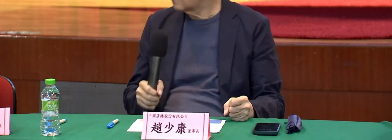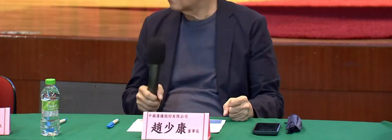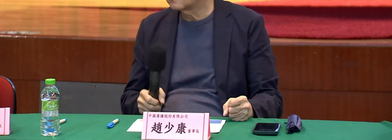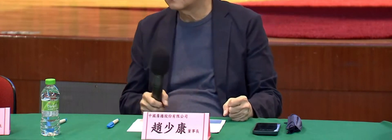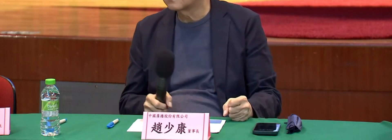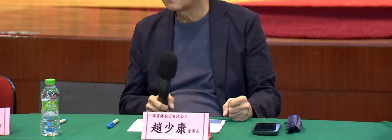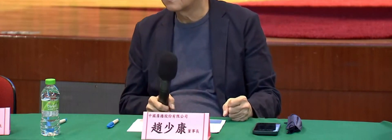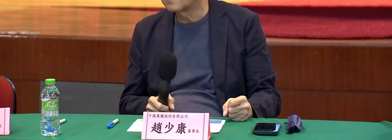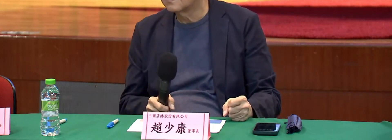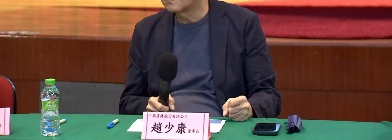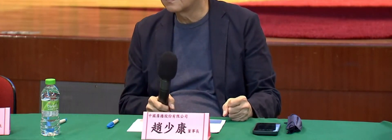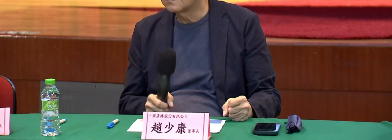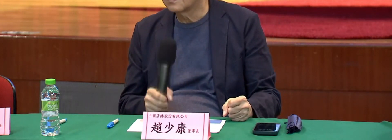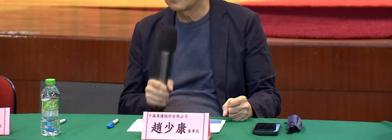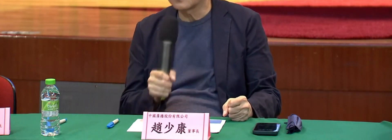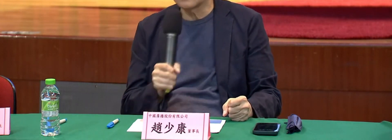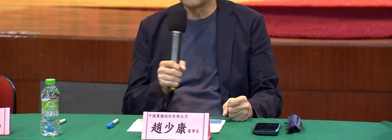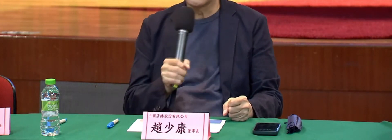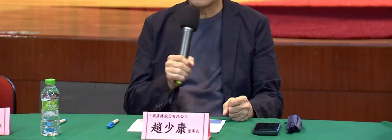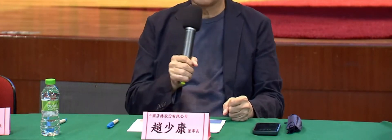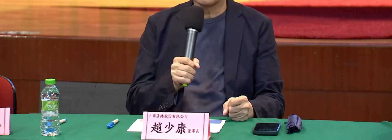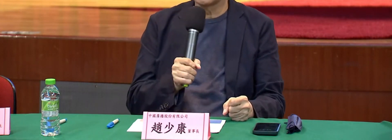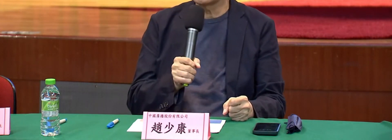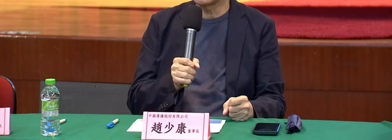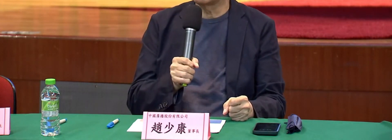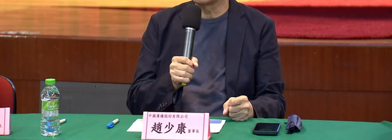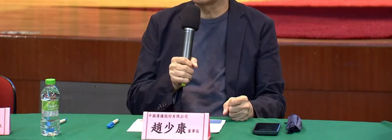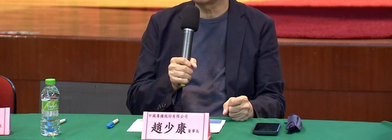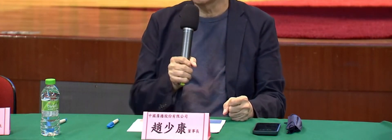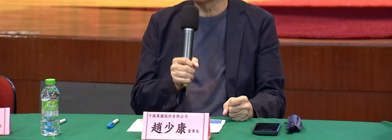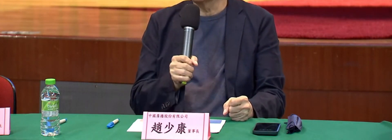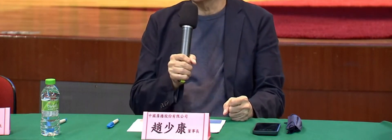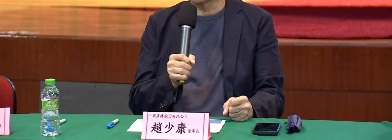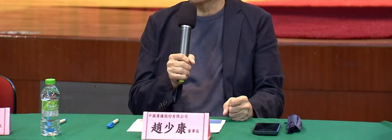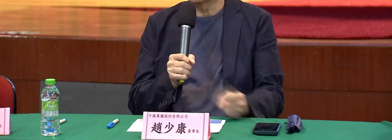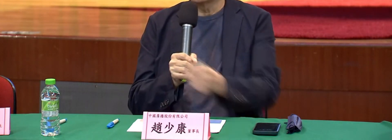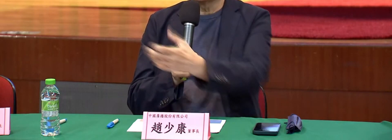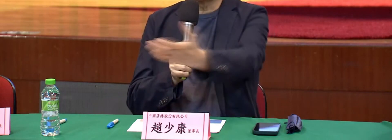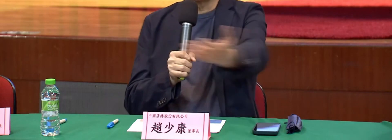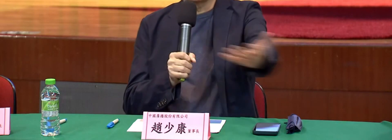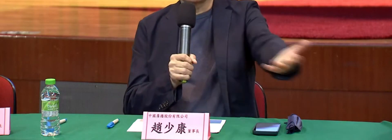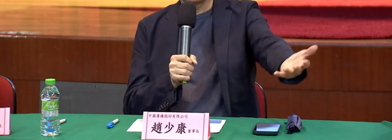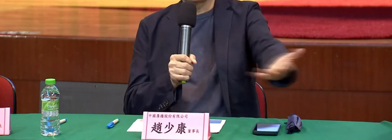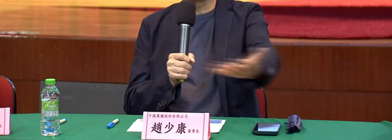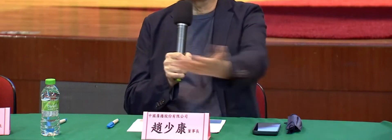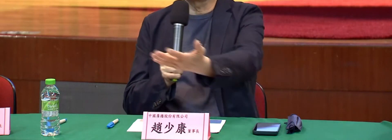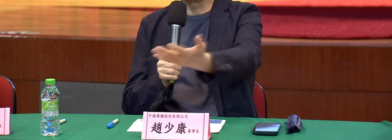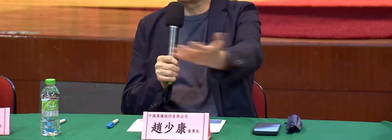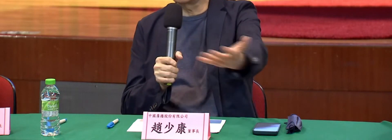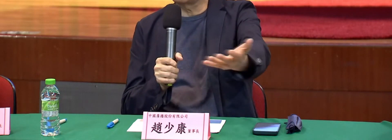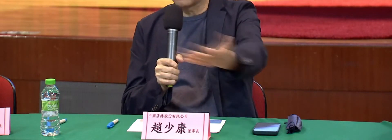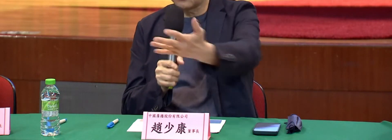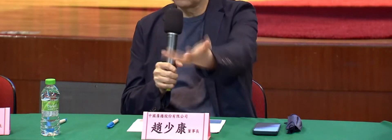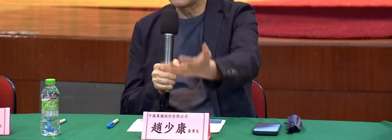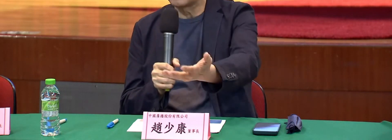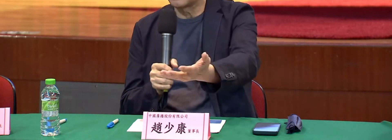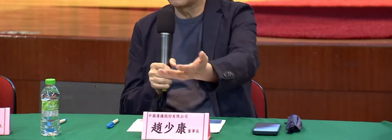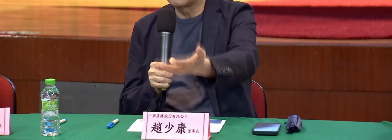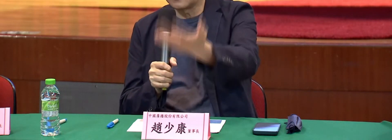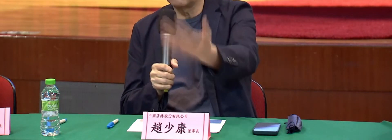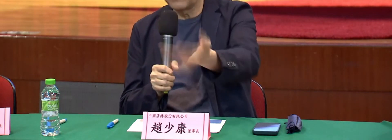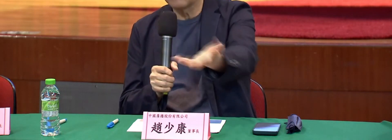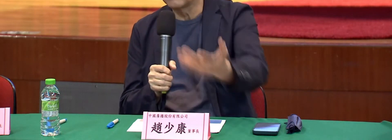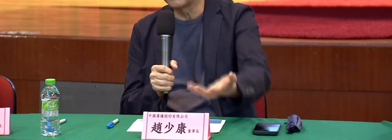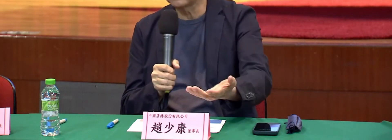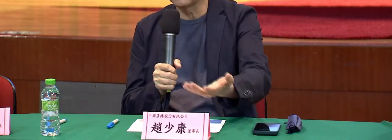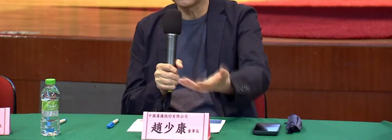想呢？ 压下个封口令， 那更不应该嘛？怎么可以下封口？你封也封不了啊！ 这表示有， 对不对？表示有问题嘛？